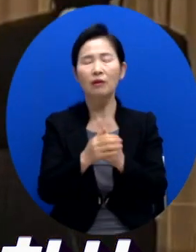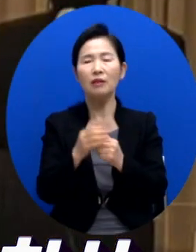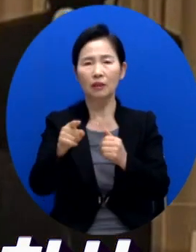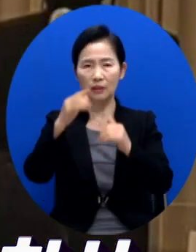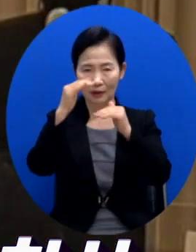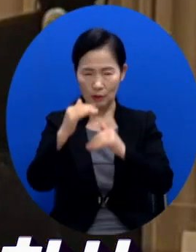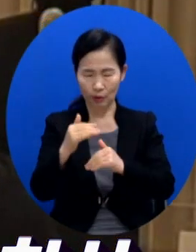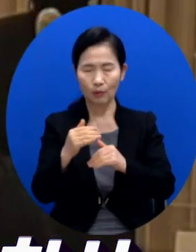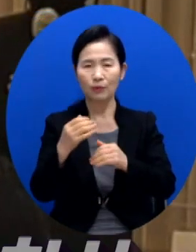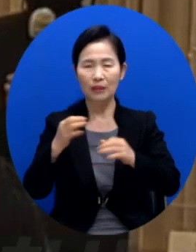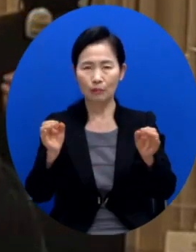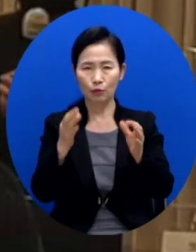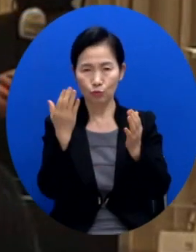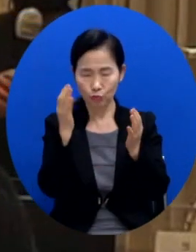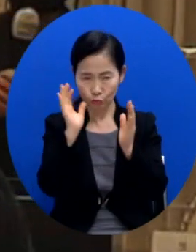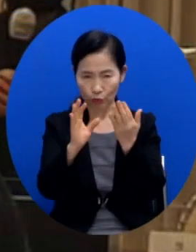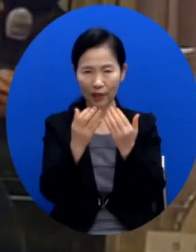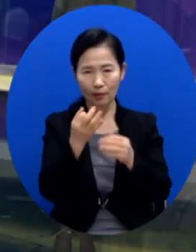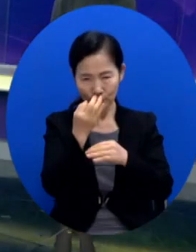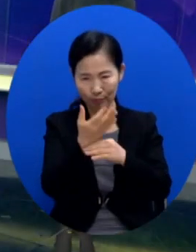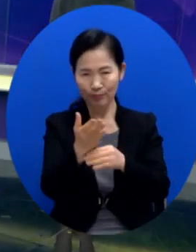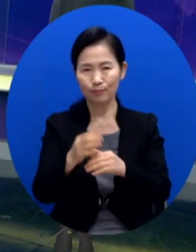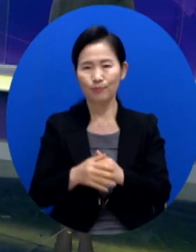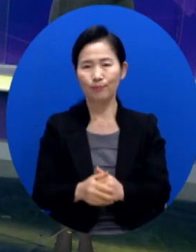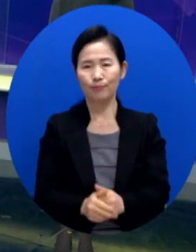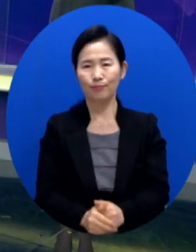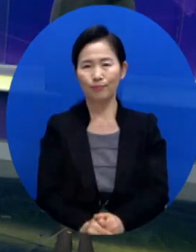후에 전해드리겠습니다.